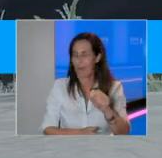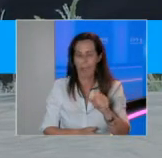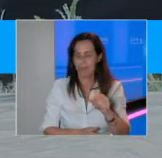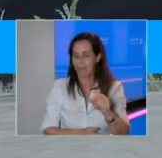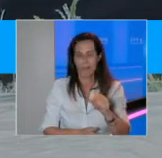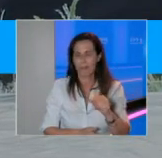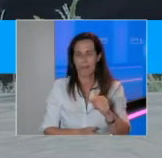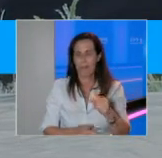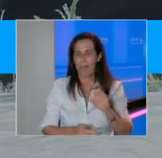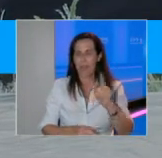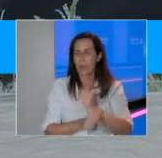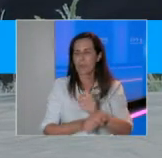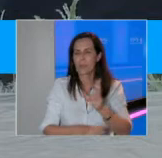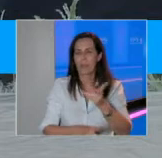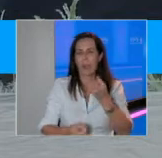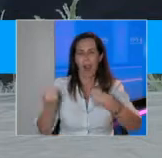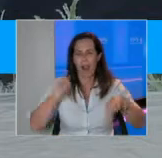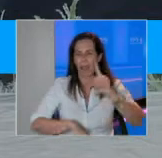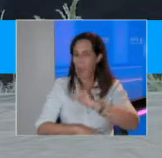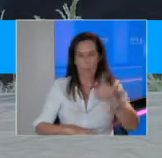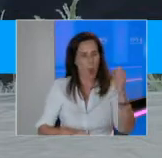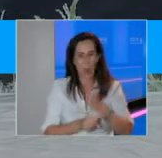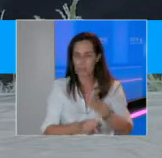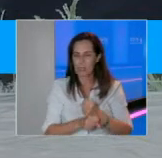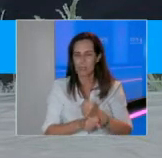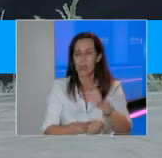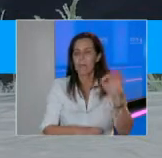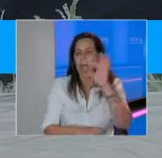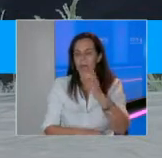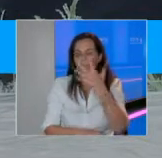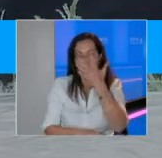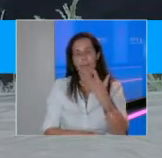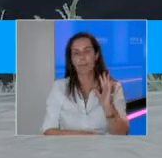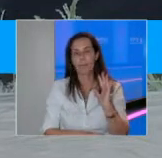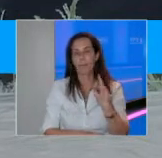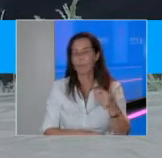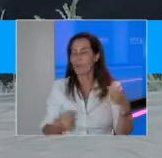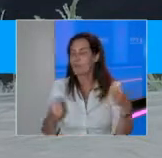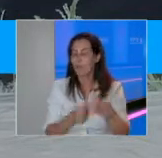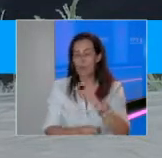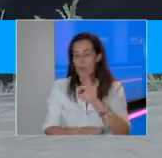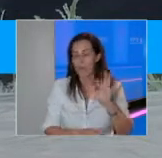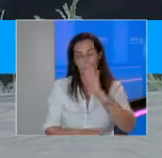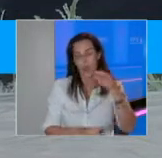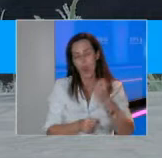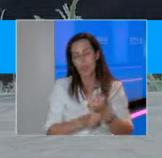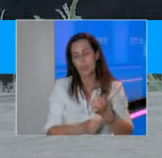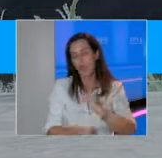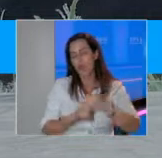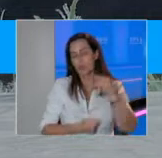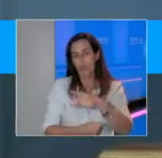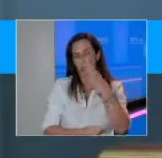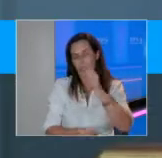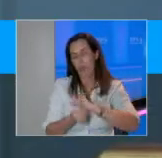גבוהה בתחום המניפולציה הפוליטית, והשקר והרמייה הפוליטית, הם עדיין בפולים, והם שותפים נהדרים, ומה שהוא עושה הוא משמיד אותם, הוא